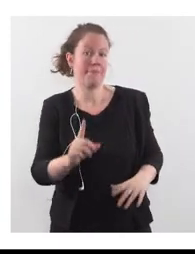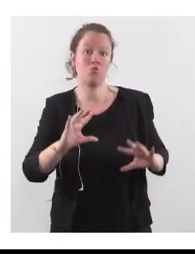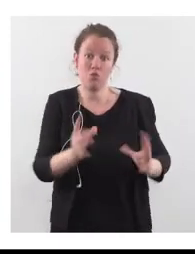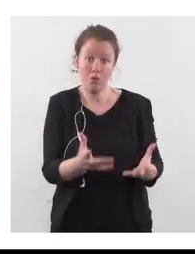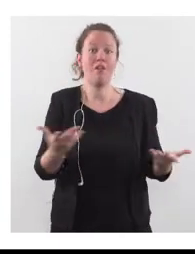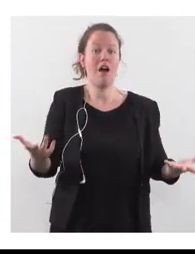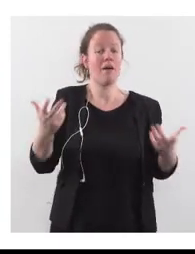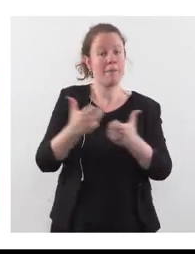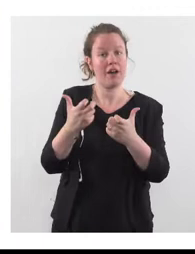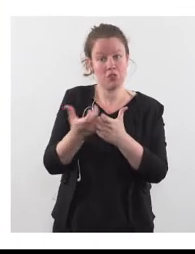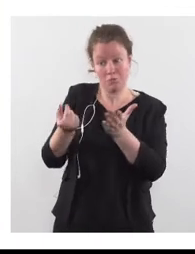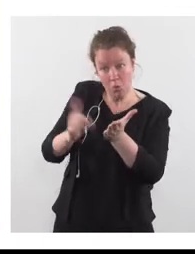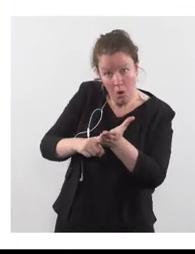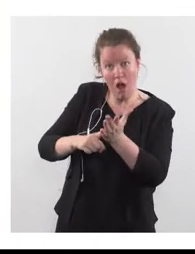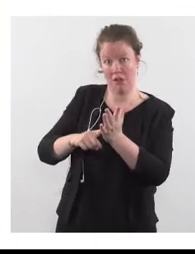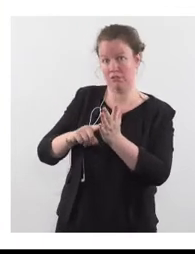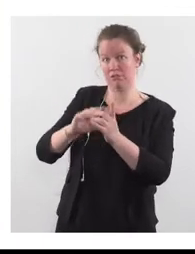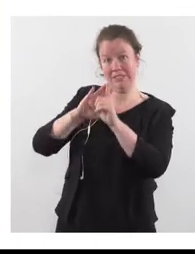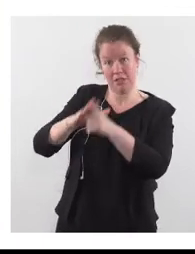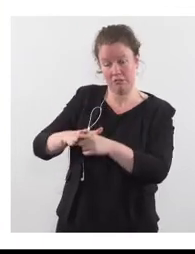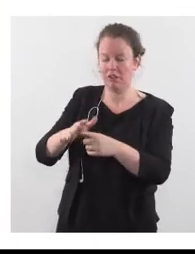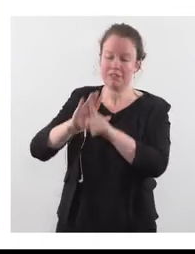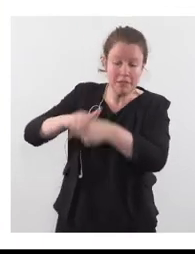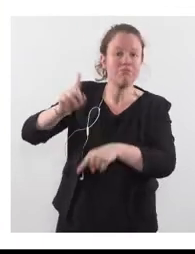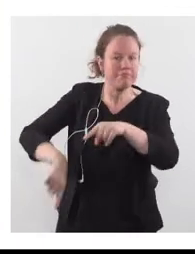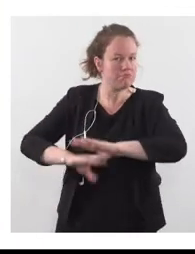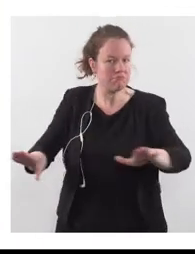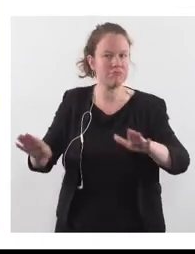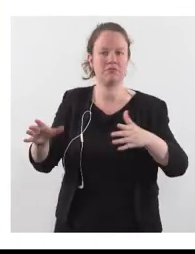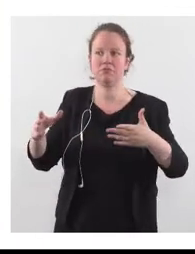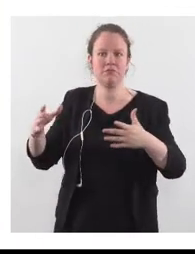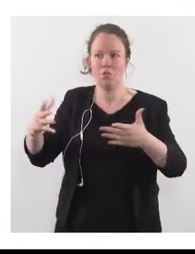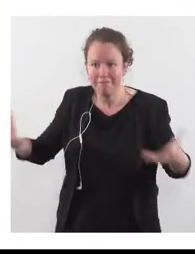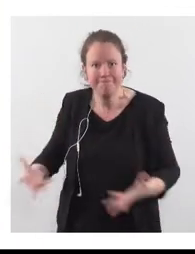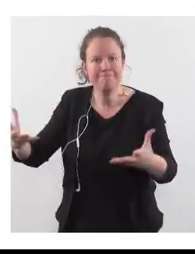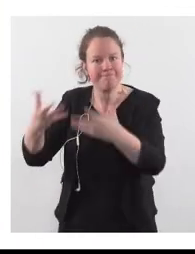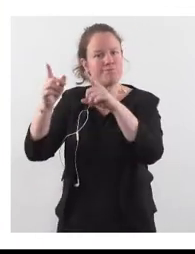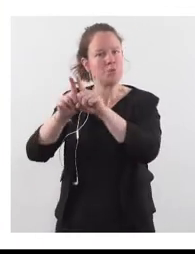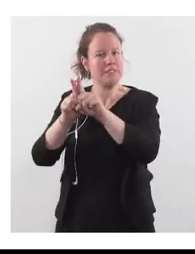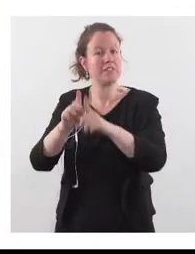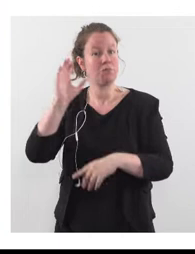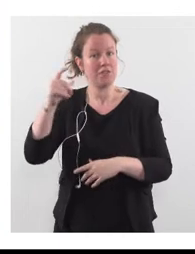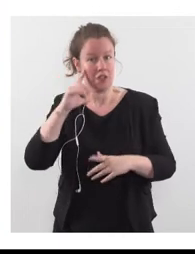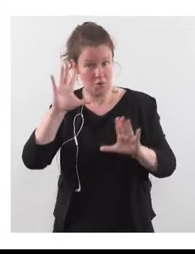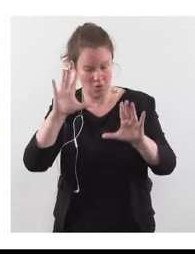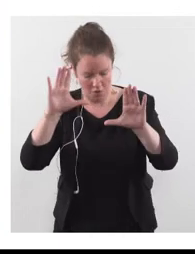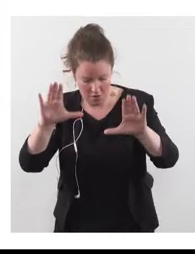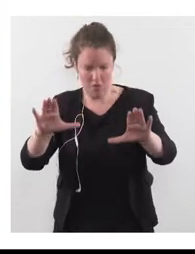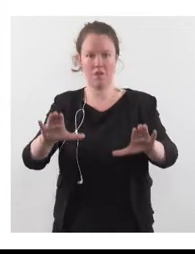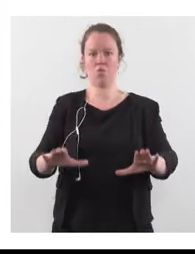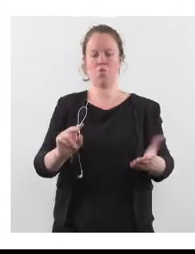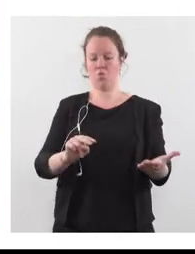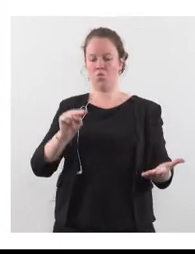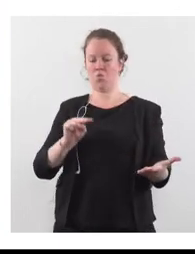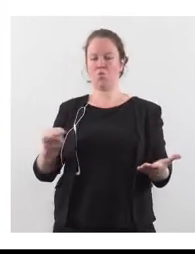au droit de la non-discrimination. Il est donc essentiel que nous prenions un peu de hauteur pour décider de nos priorités en matière de